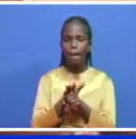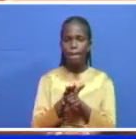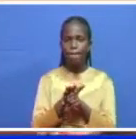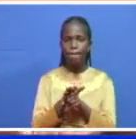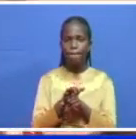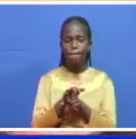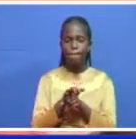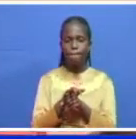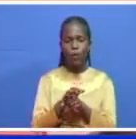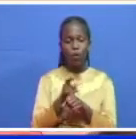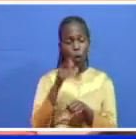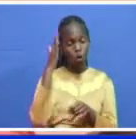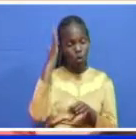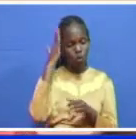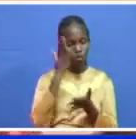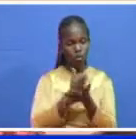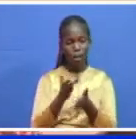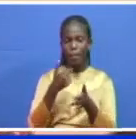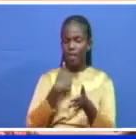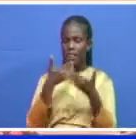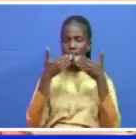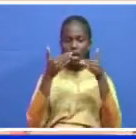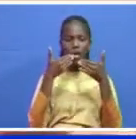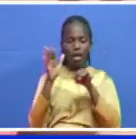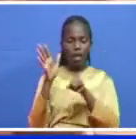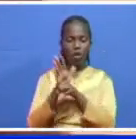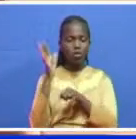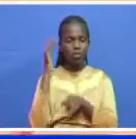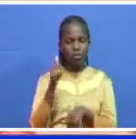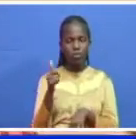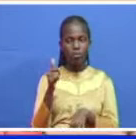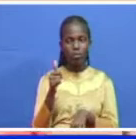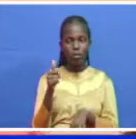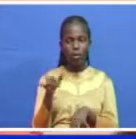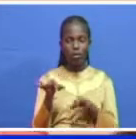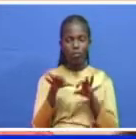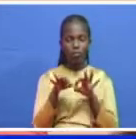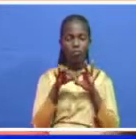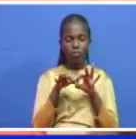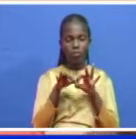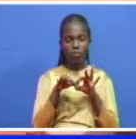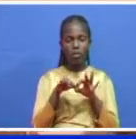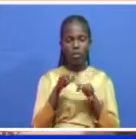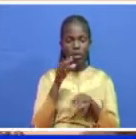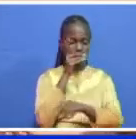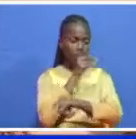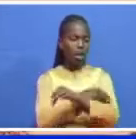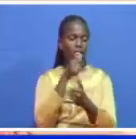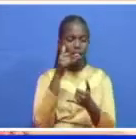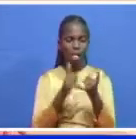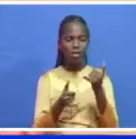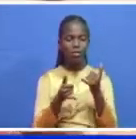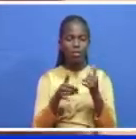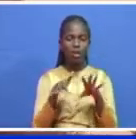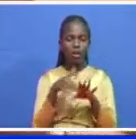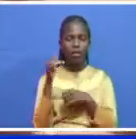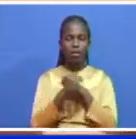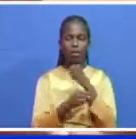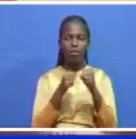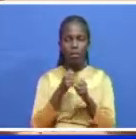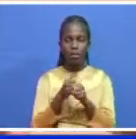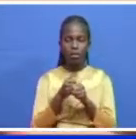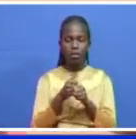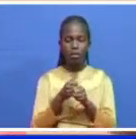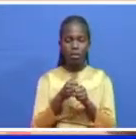Vile mnavyojua na nashukuru sana kwa kuungana pamoja siku ya mwisho wa mwaka. Baada ya mwaka